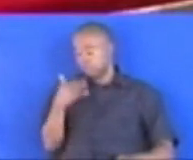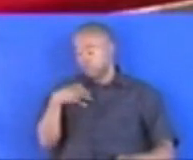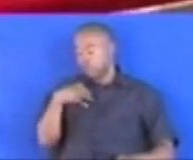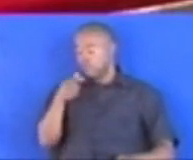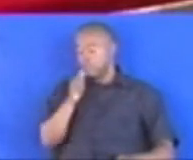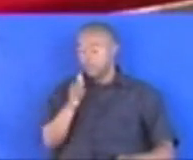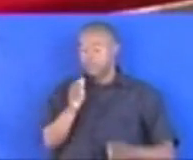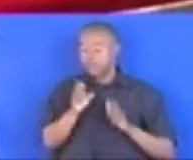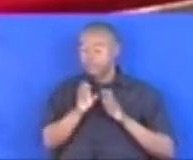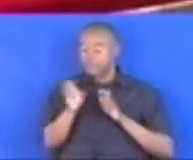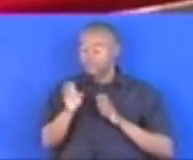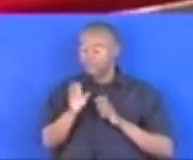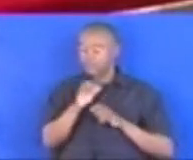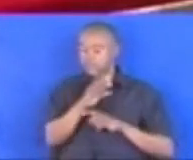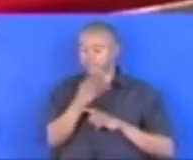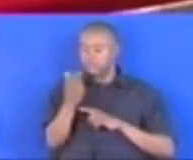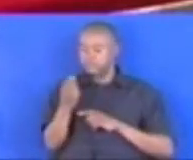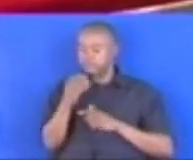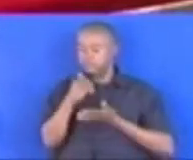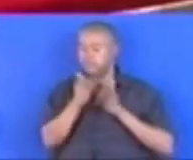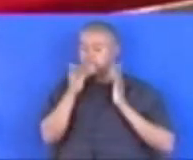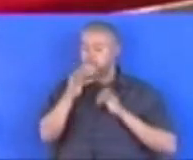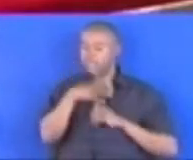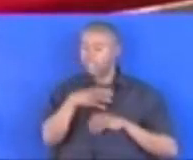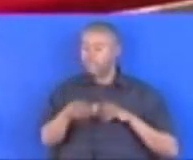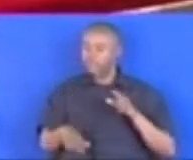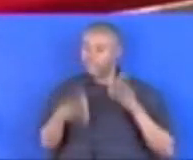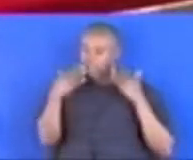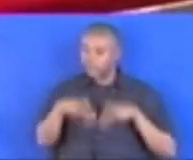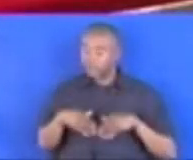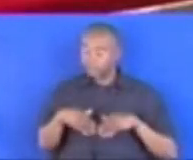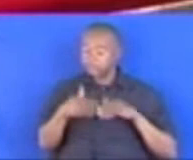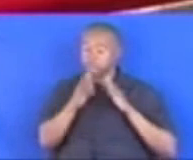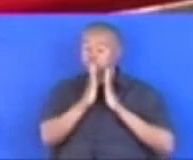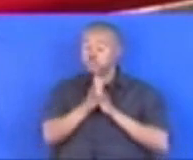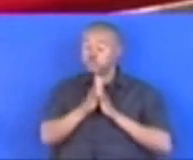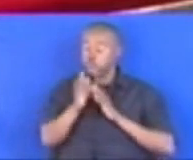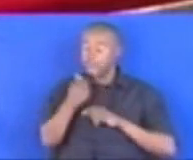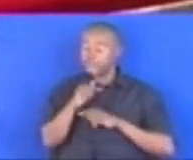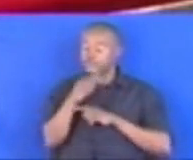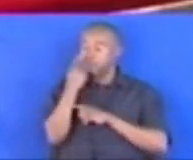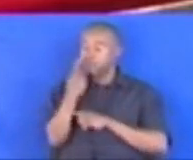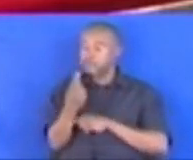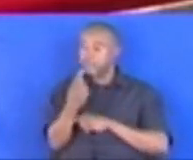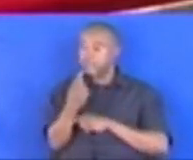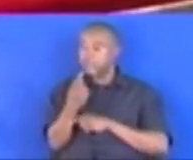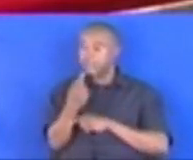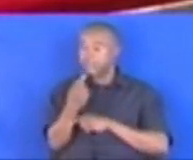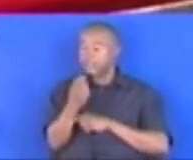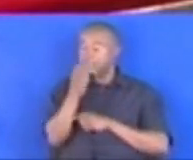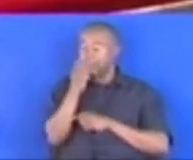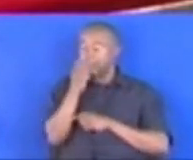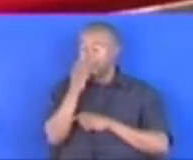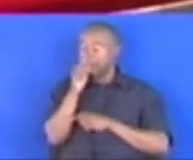fungu 52 idara kuu ya afya kwa ujumla wake tunaomba shilingi trilioni